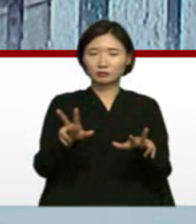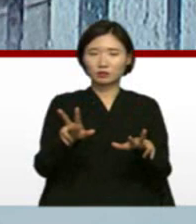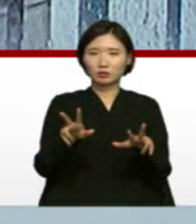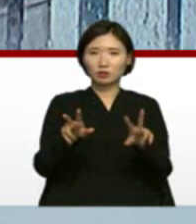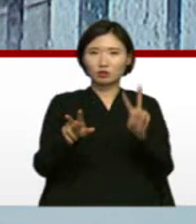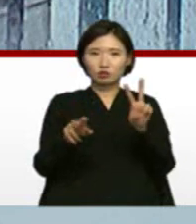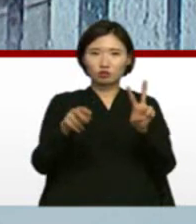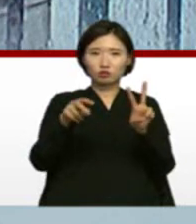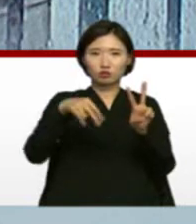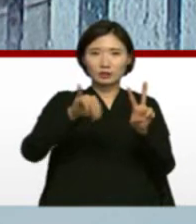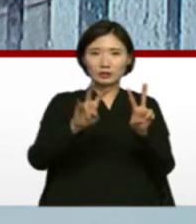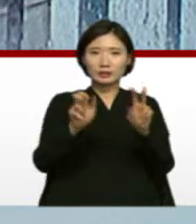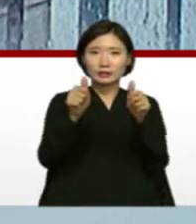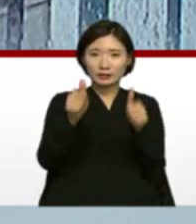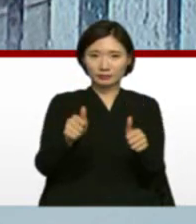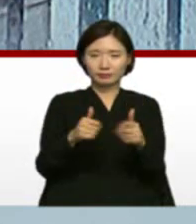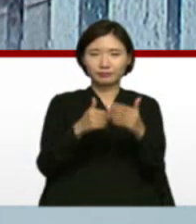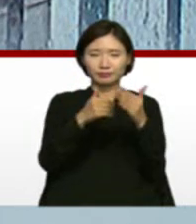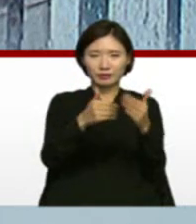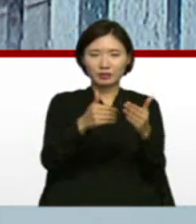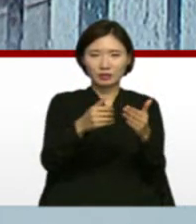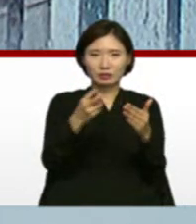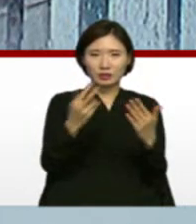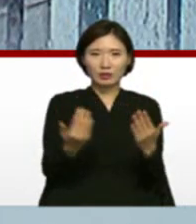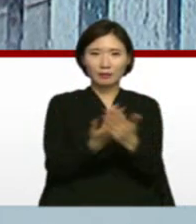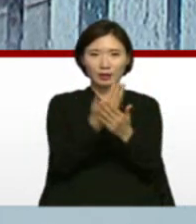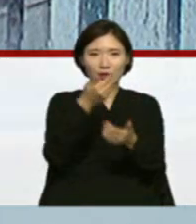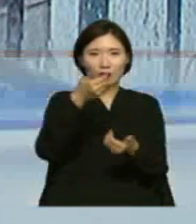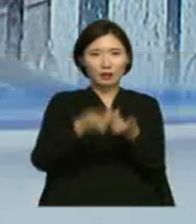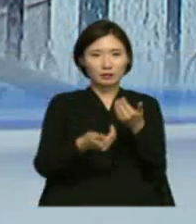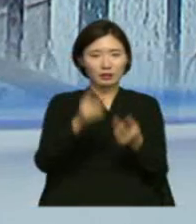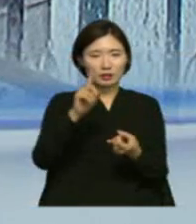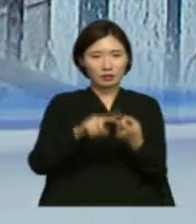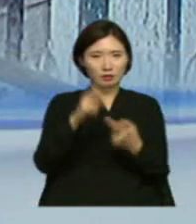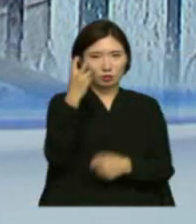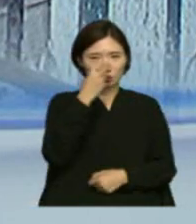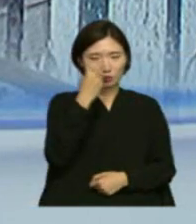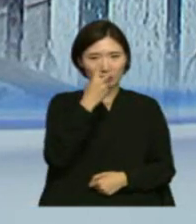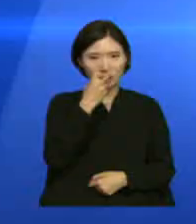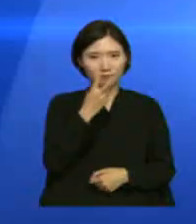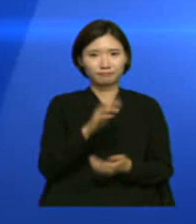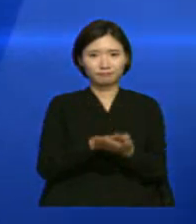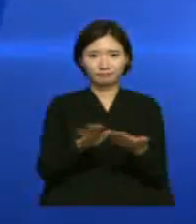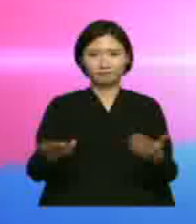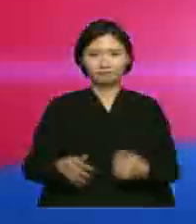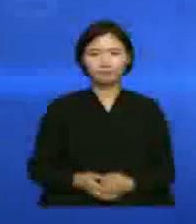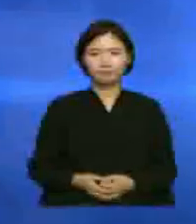진행중입니다 사직 이 구역의 재개발 갈등을 송지현 기자가 취재했습니다